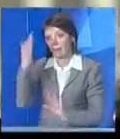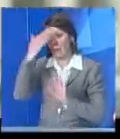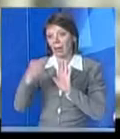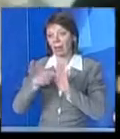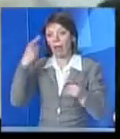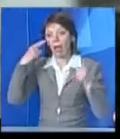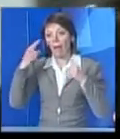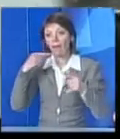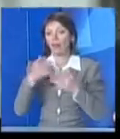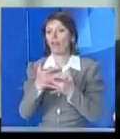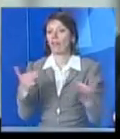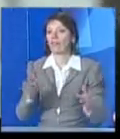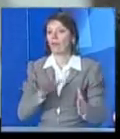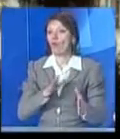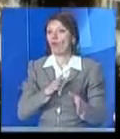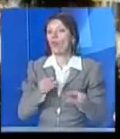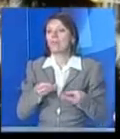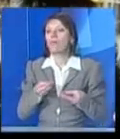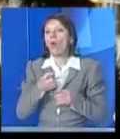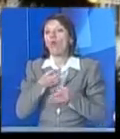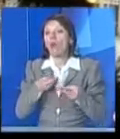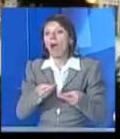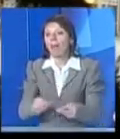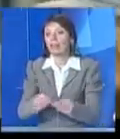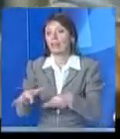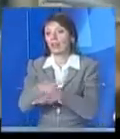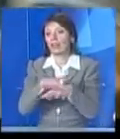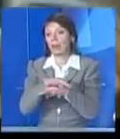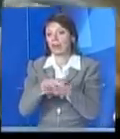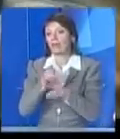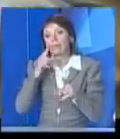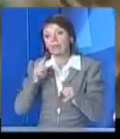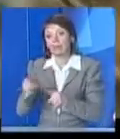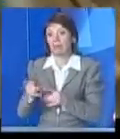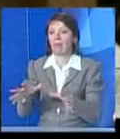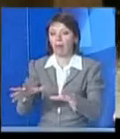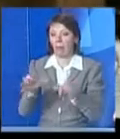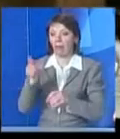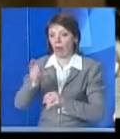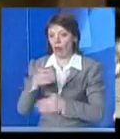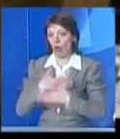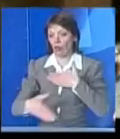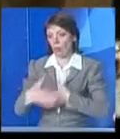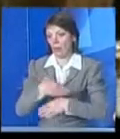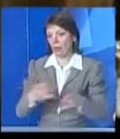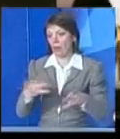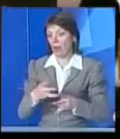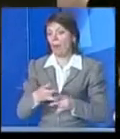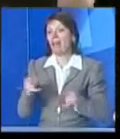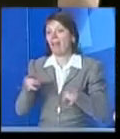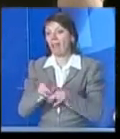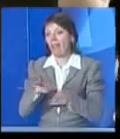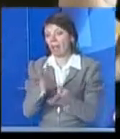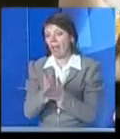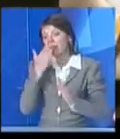Авторів колекції було спонукати суспільство сприйняти людей з особливими потребами такими, як вони є. зуміти зазирнути в душу